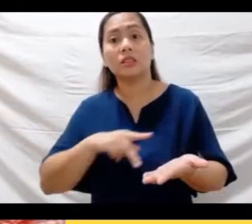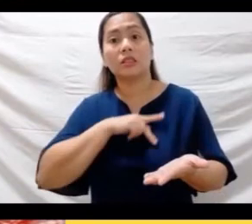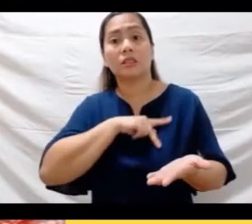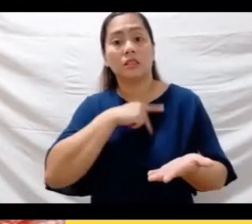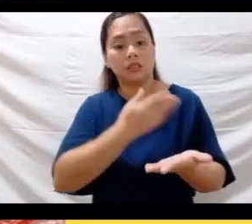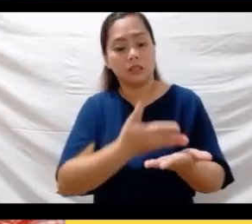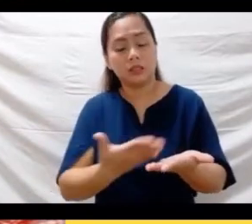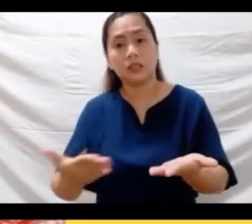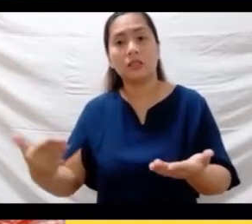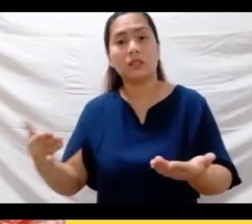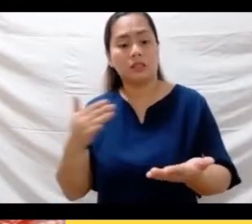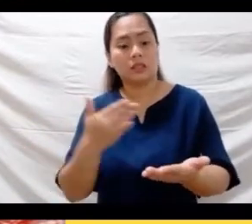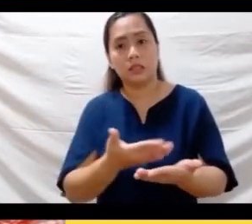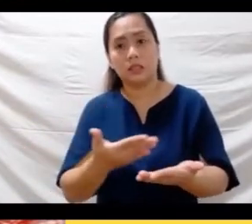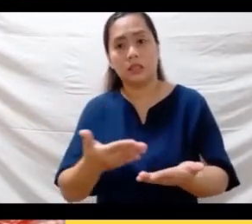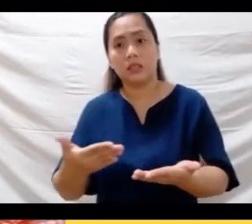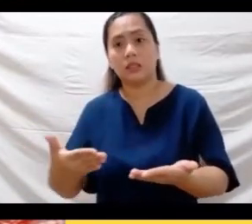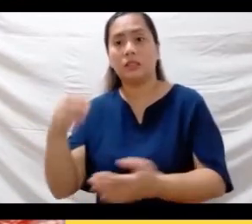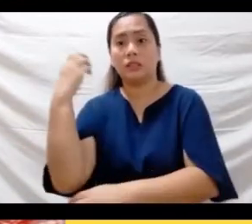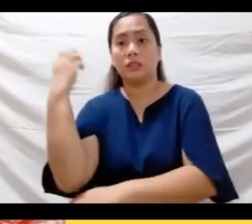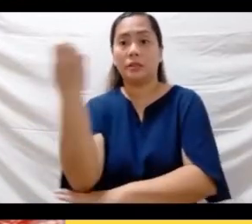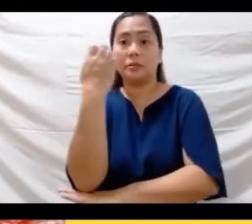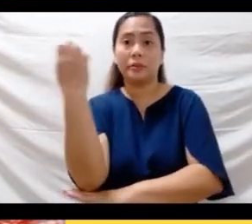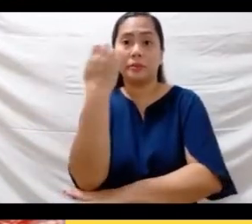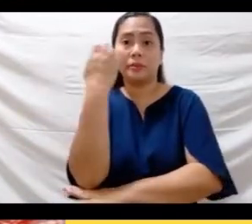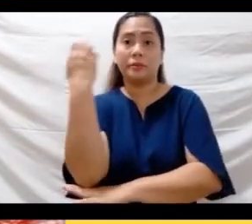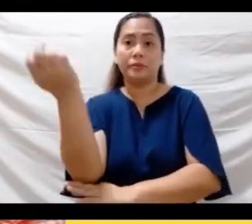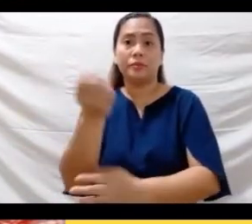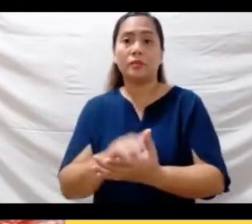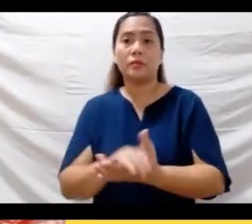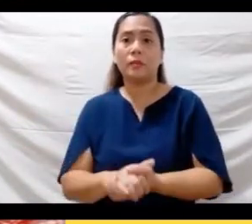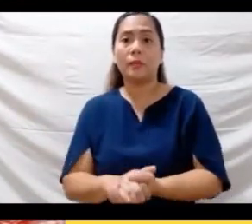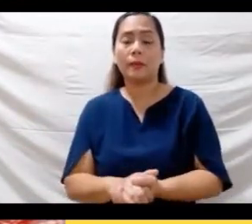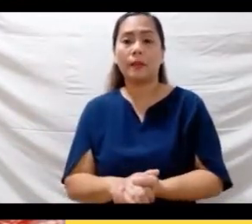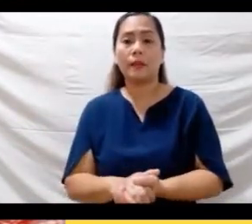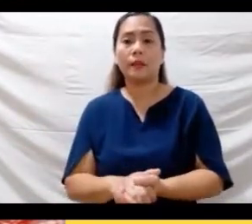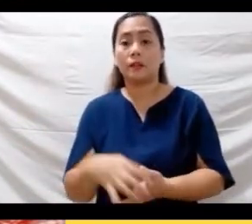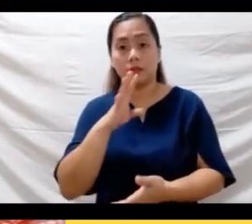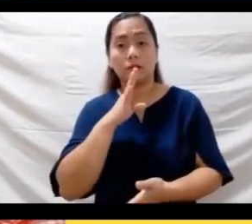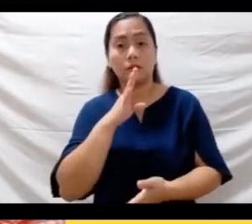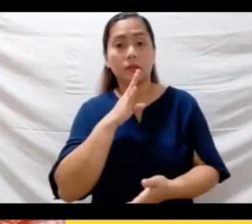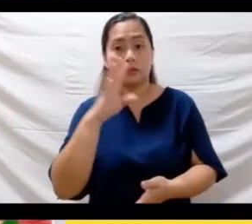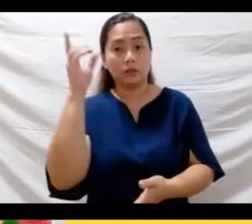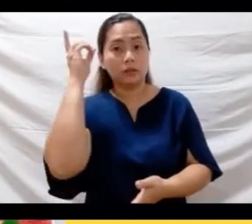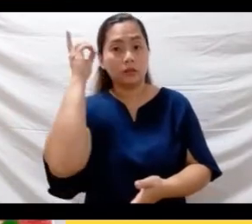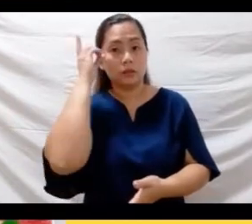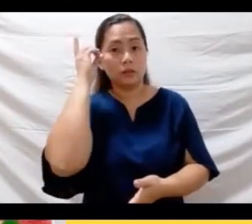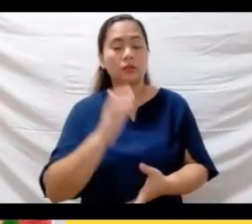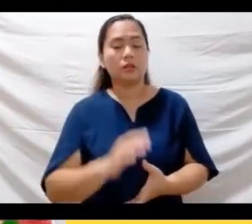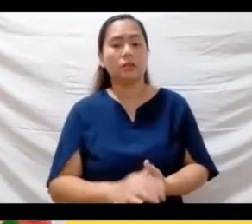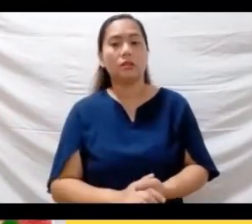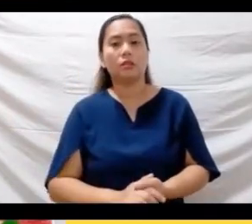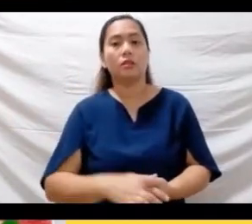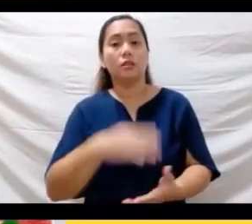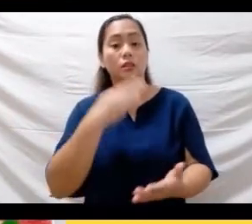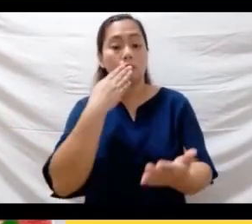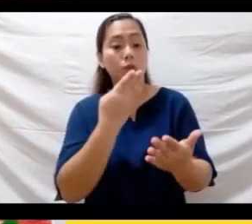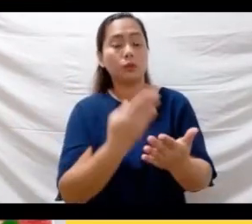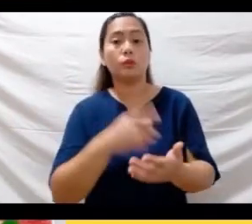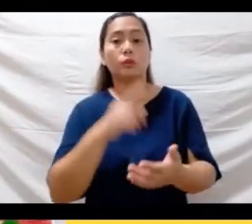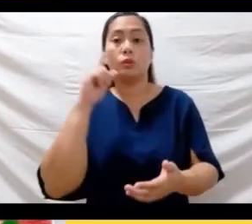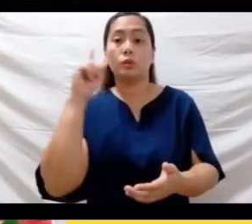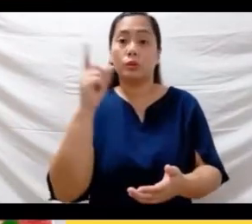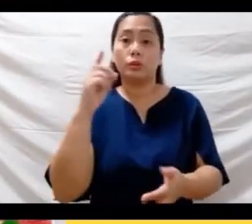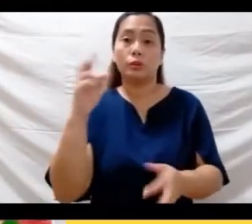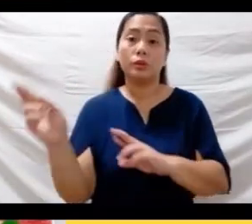kagamitan at kagamitang pang-emergency. Wika ni Dino. Mabuti ang laging handa sa oras